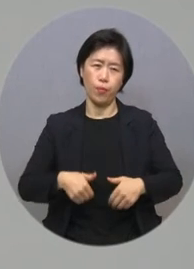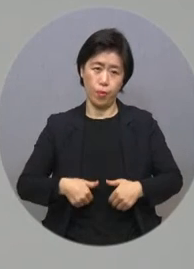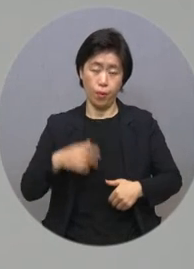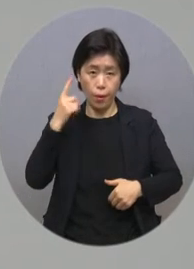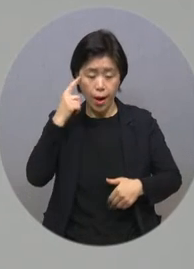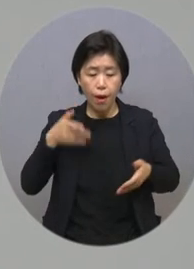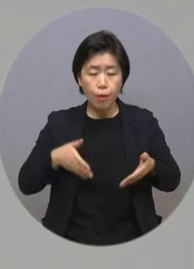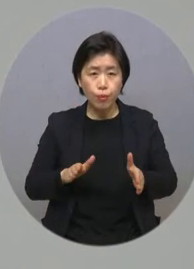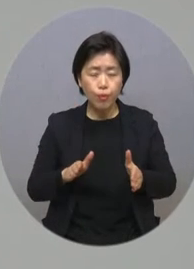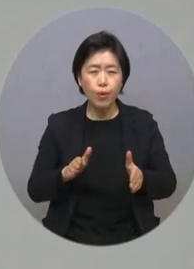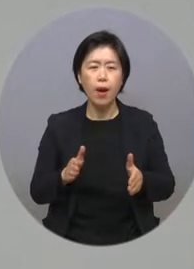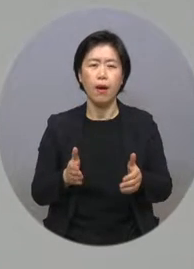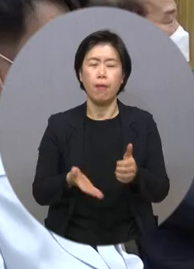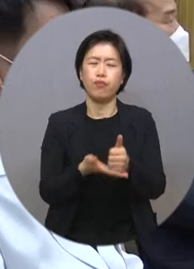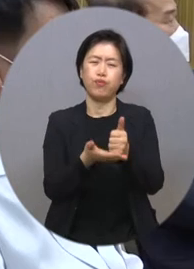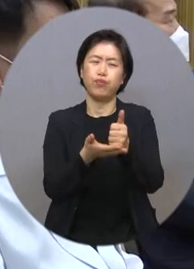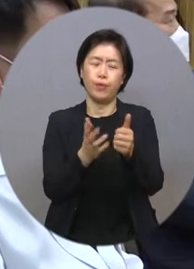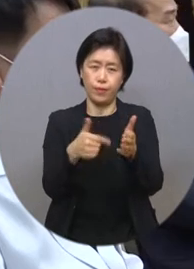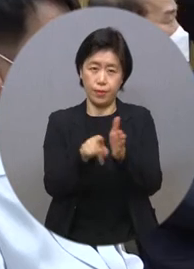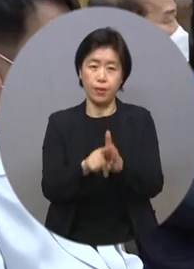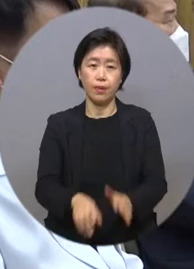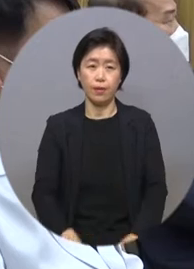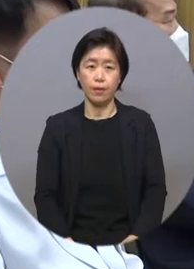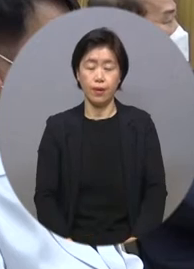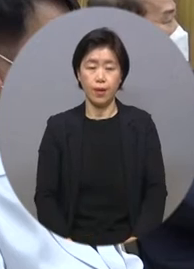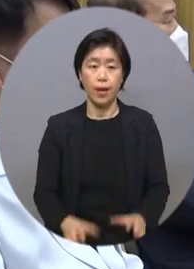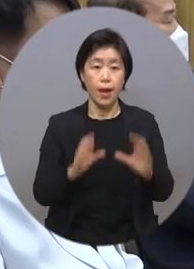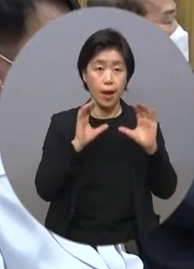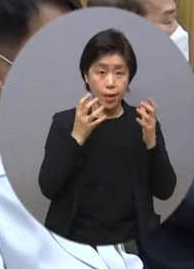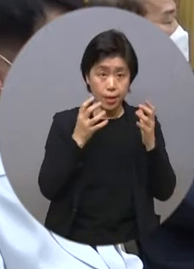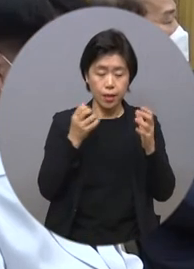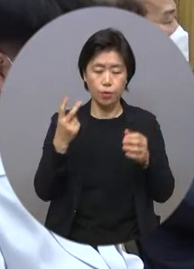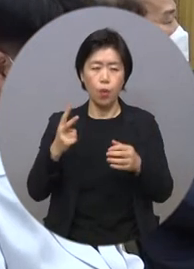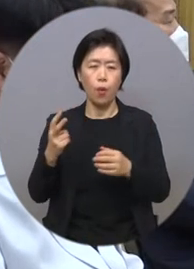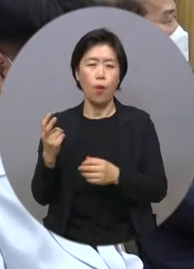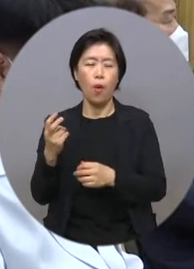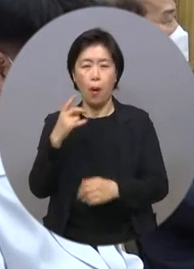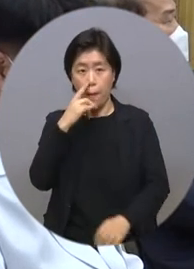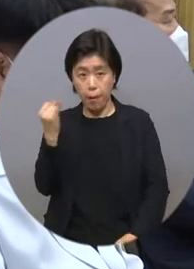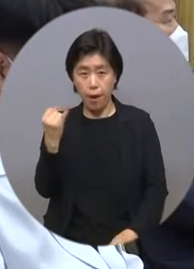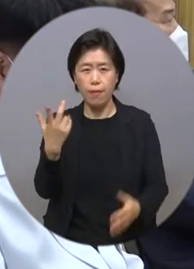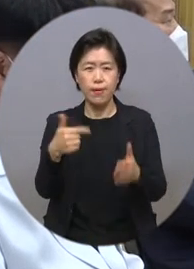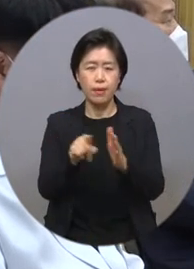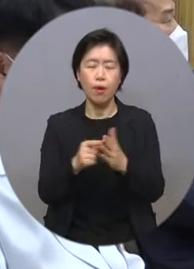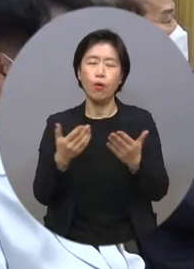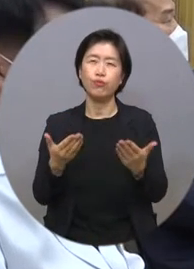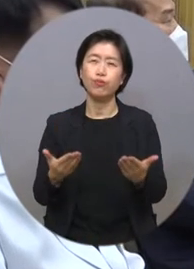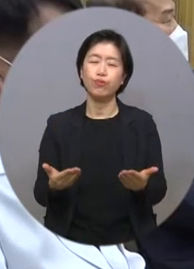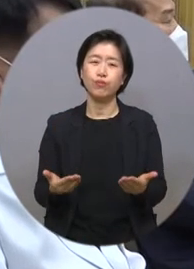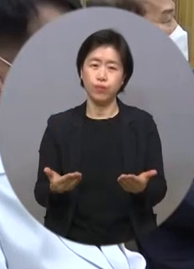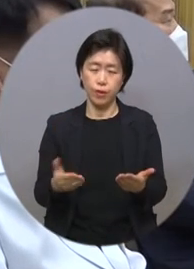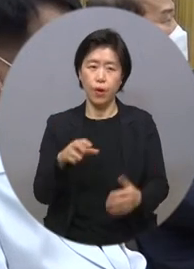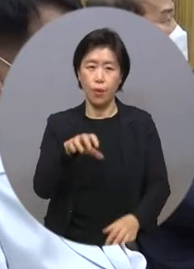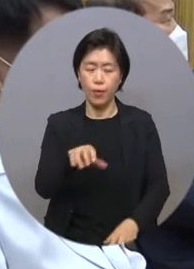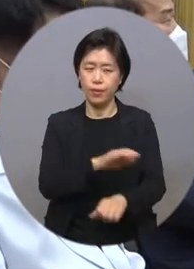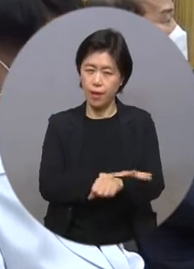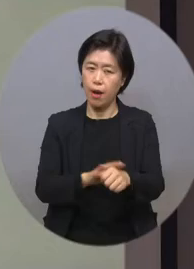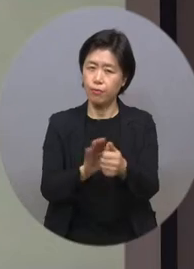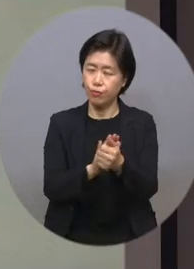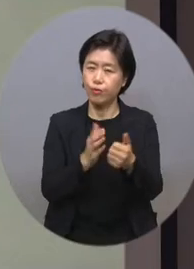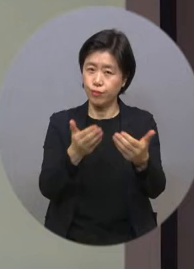중요한 인프라 가운데 하나로 산모와 아기에게 안전하고 쾌적한 서비스를 제공할 수 있도록